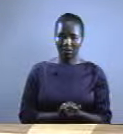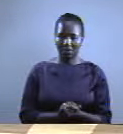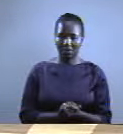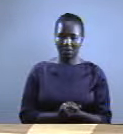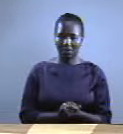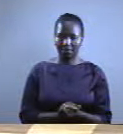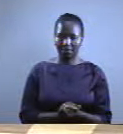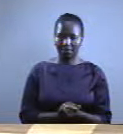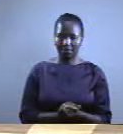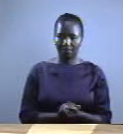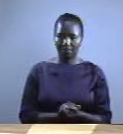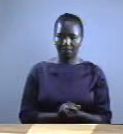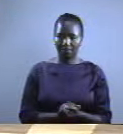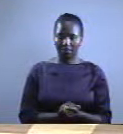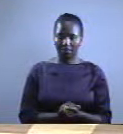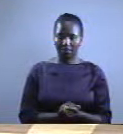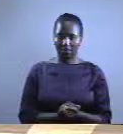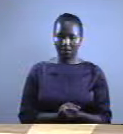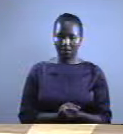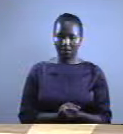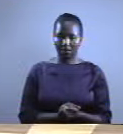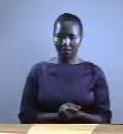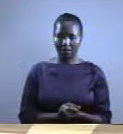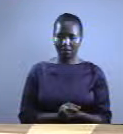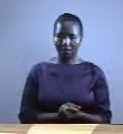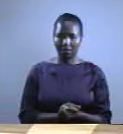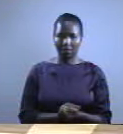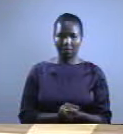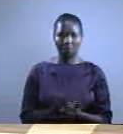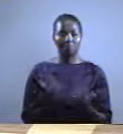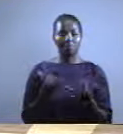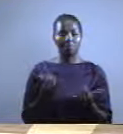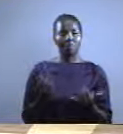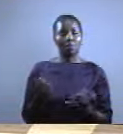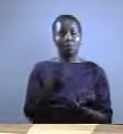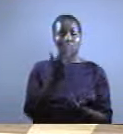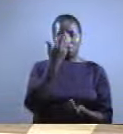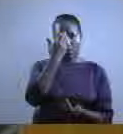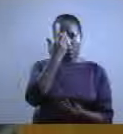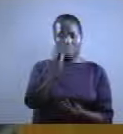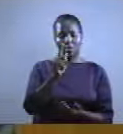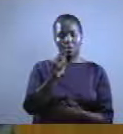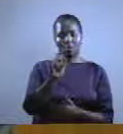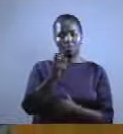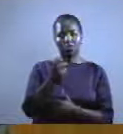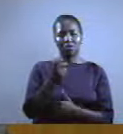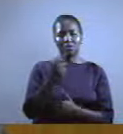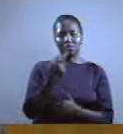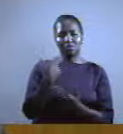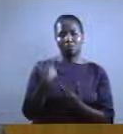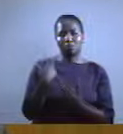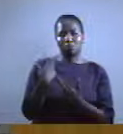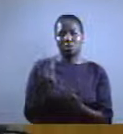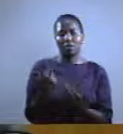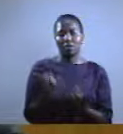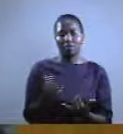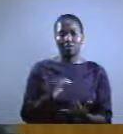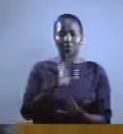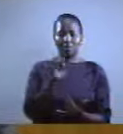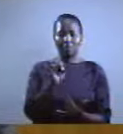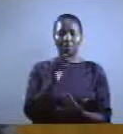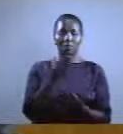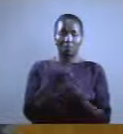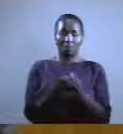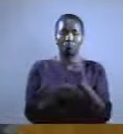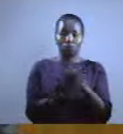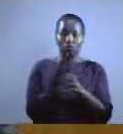Thank you, Chair. Die Vryheidsfront Plus is op rekord dat belastingverligting in plaas van meer belastings-ekonomiese groei sal stimuleer. Die hele kwessie van belasting